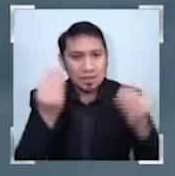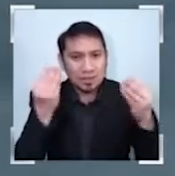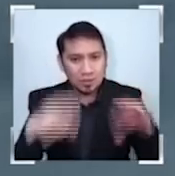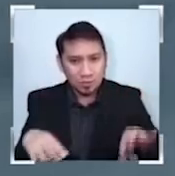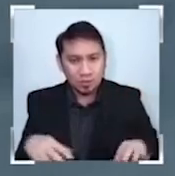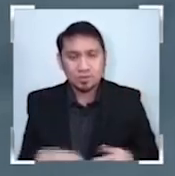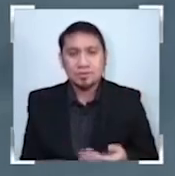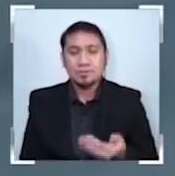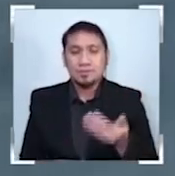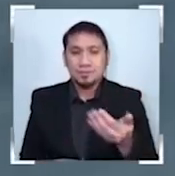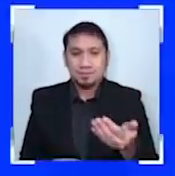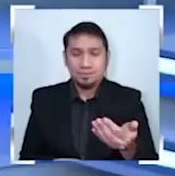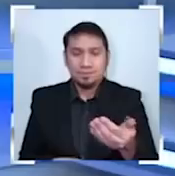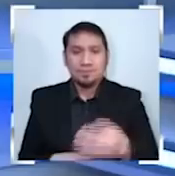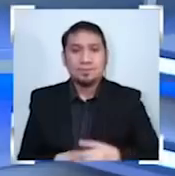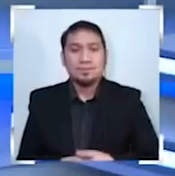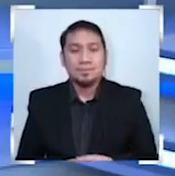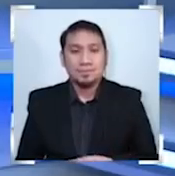inyong saksi.